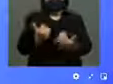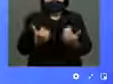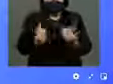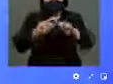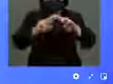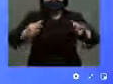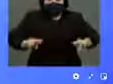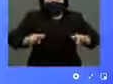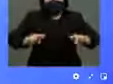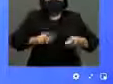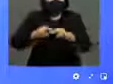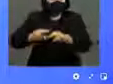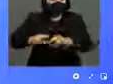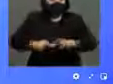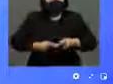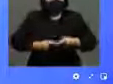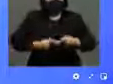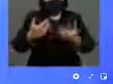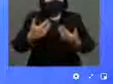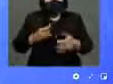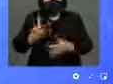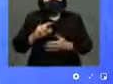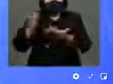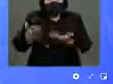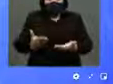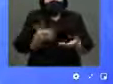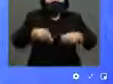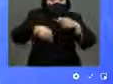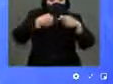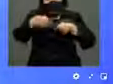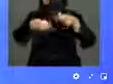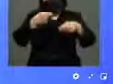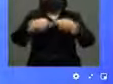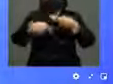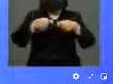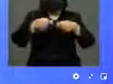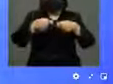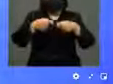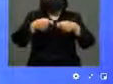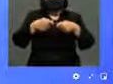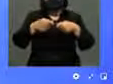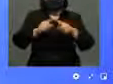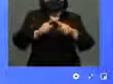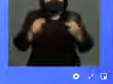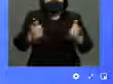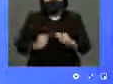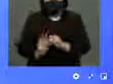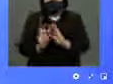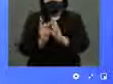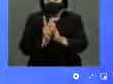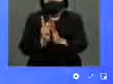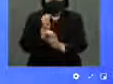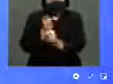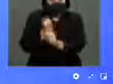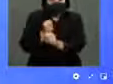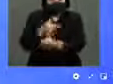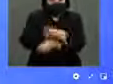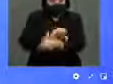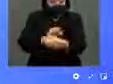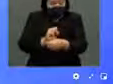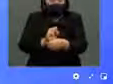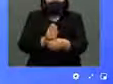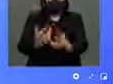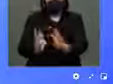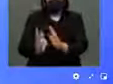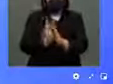าหารต่างๆเริ่มที่จะรับลูกค้ามานั่งรับประทานอาหารในร้านได้แล้วแต่ว่าในแนวทางเรื่องของการปฏิบัติการจัดข้อ